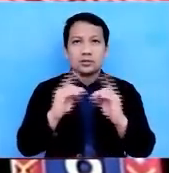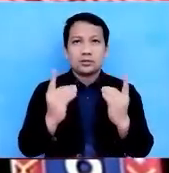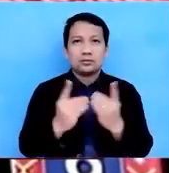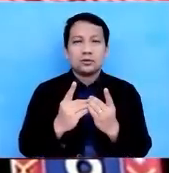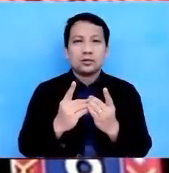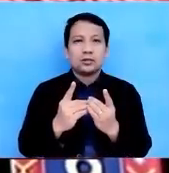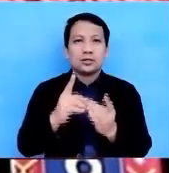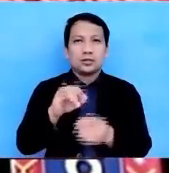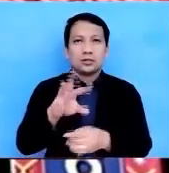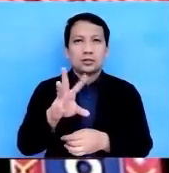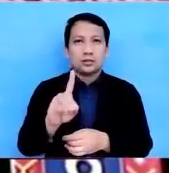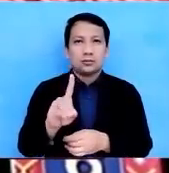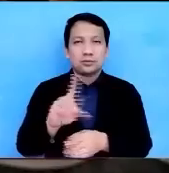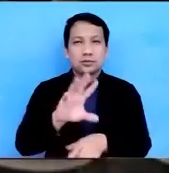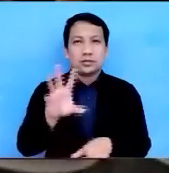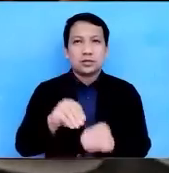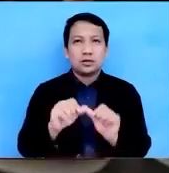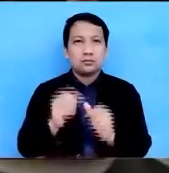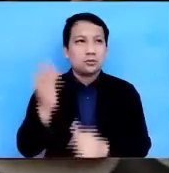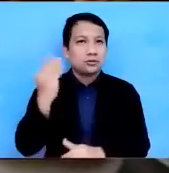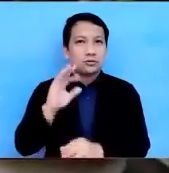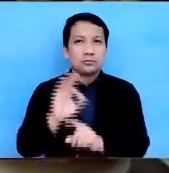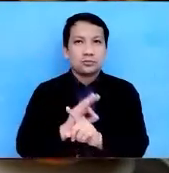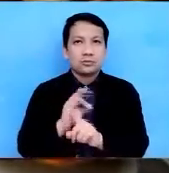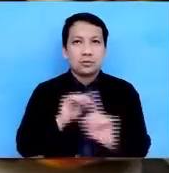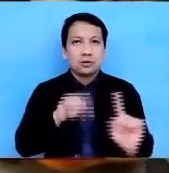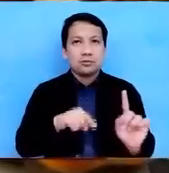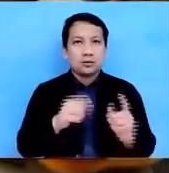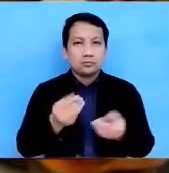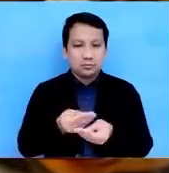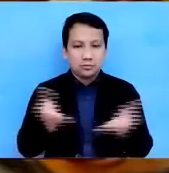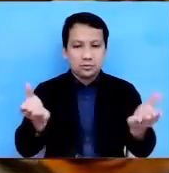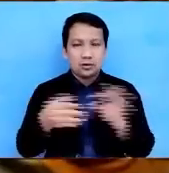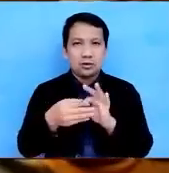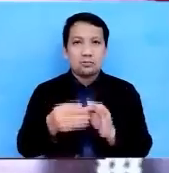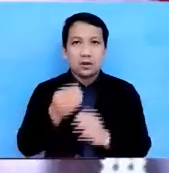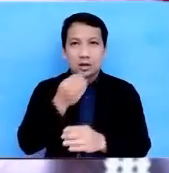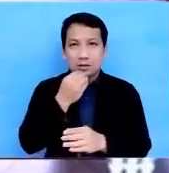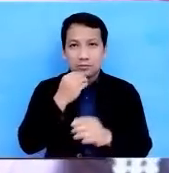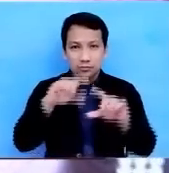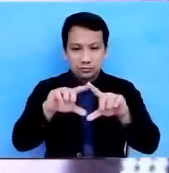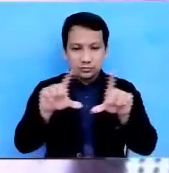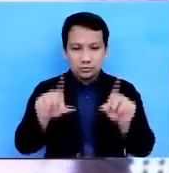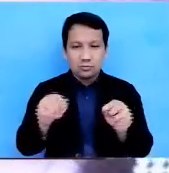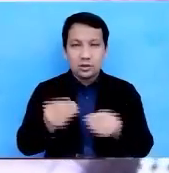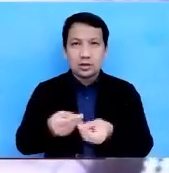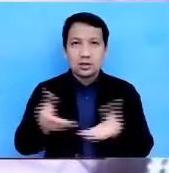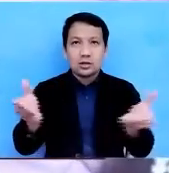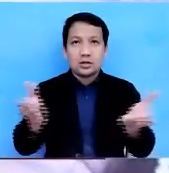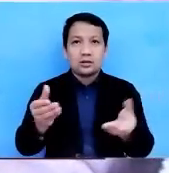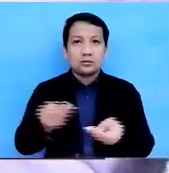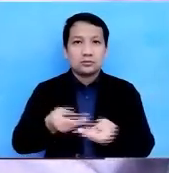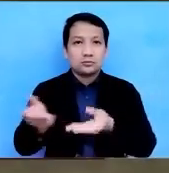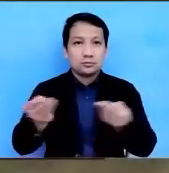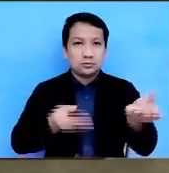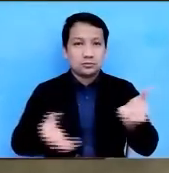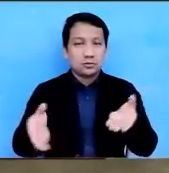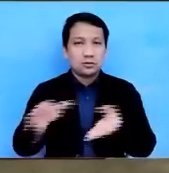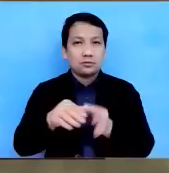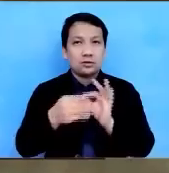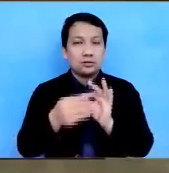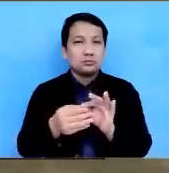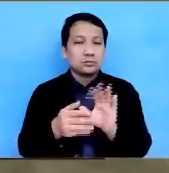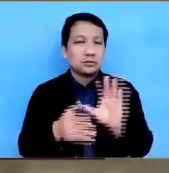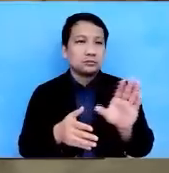Social Welfare and Development nitong Pebrero ang pamamahagi ng food stamp bilang ayuda sa mga mahihirap. Ito ang nakikita